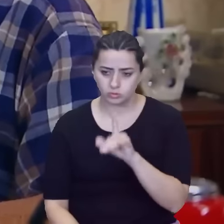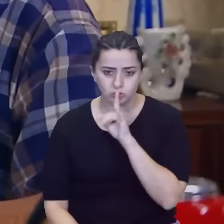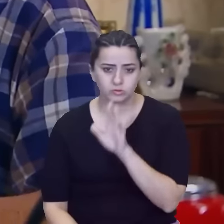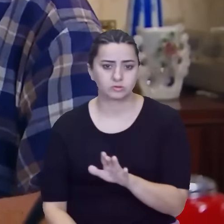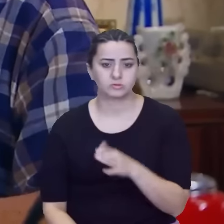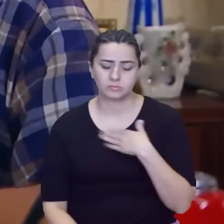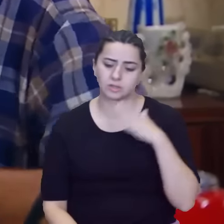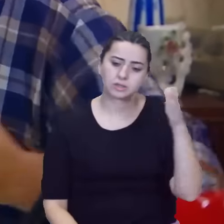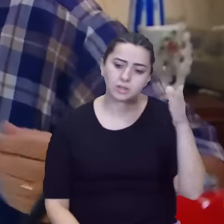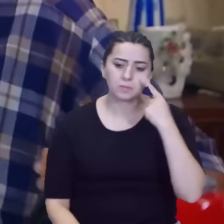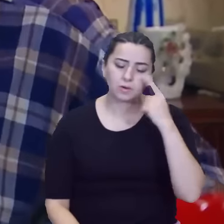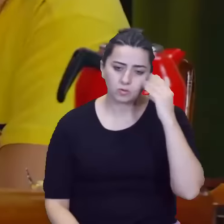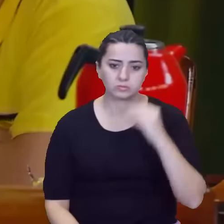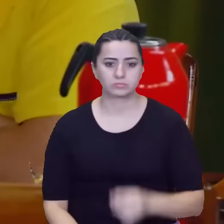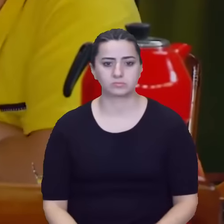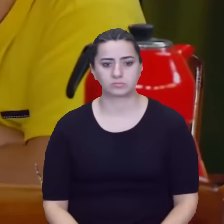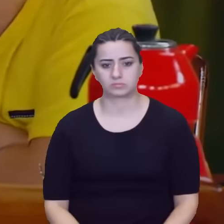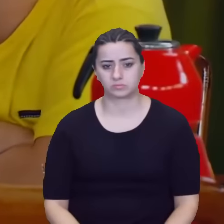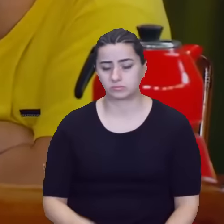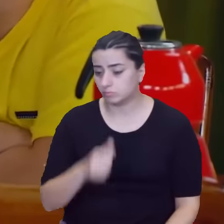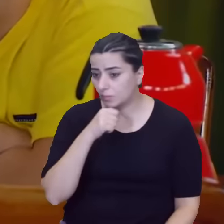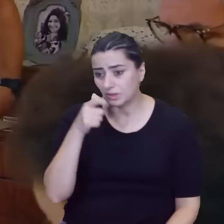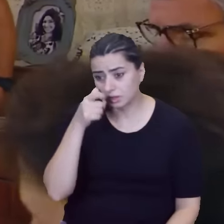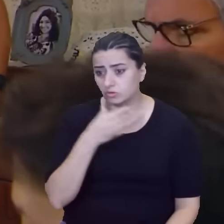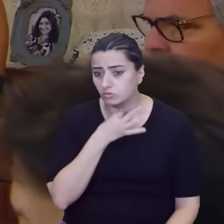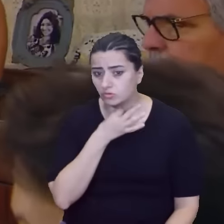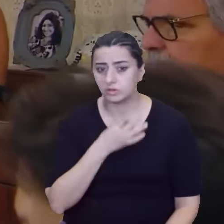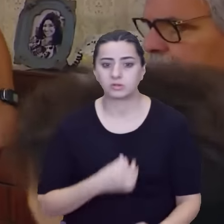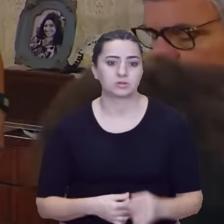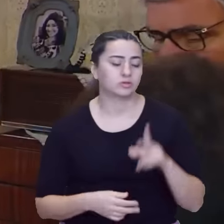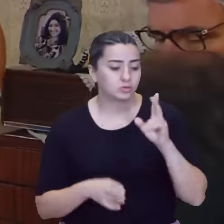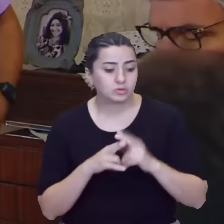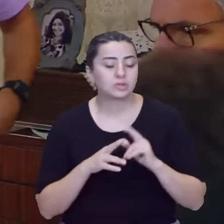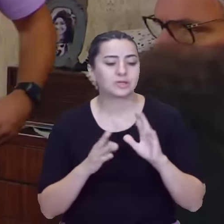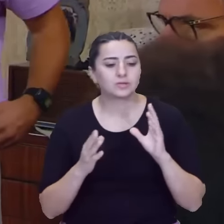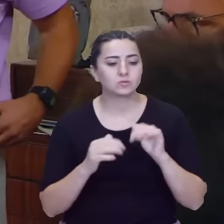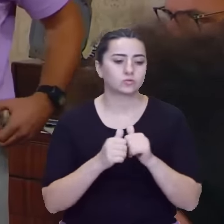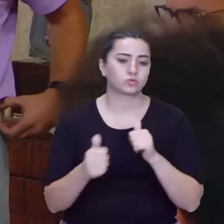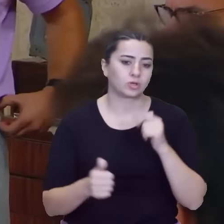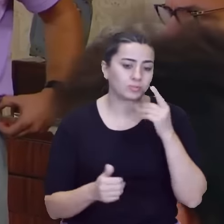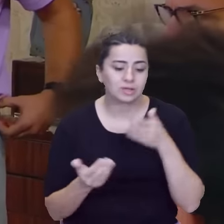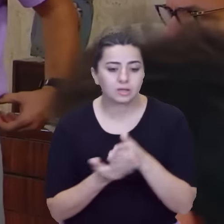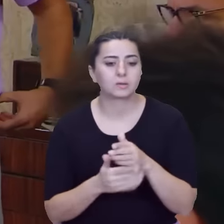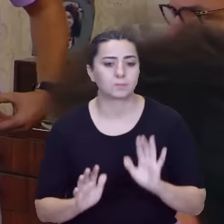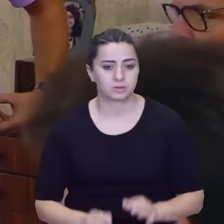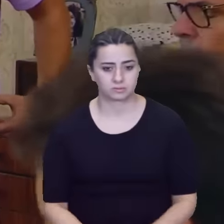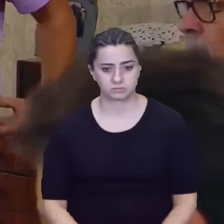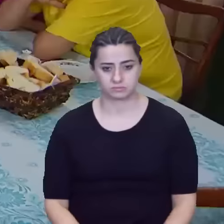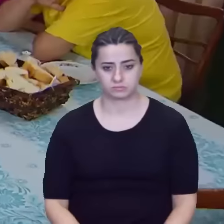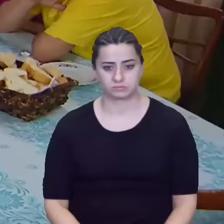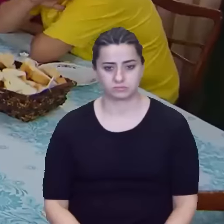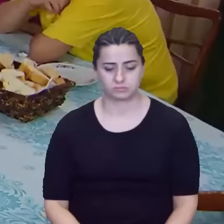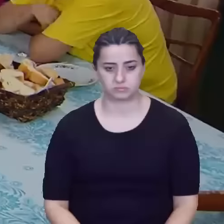ya. Ben gider öğrenirim birazdan ya. Babacığım dikkatli ol sen de. Fehmiciğim böyle uzaktan uzaktan bak, tamam mı? Girmedi bile kadar